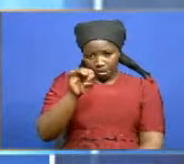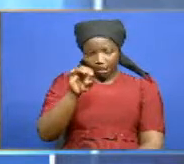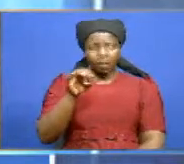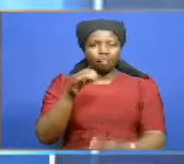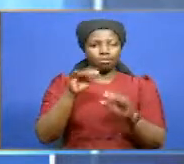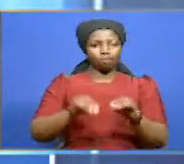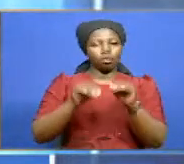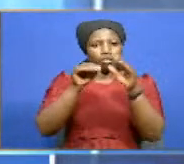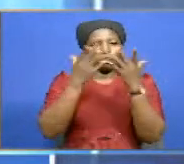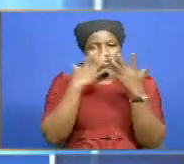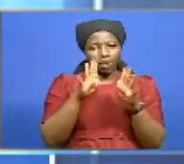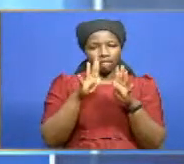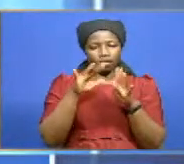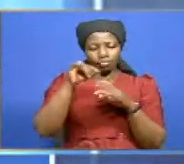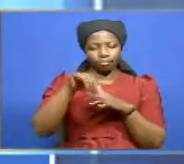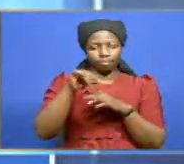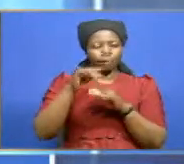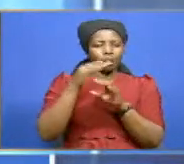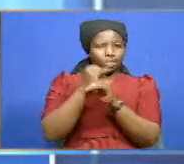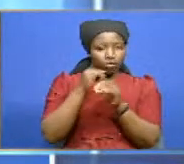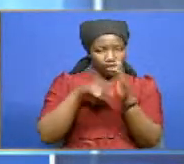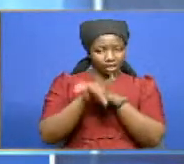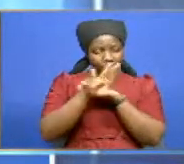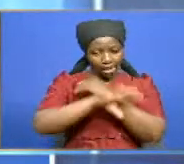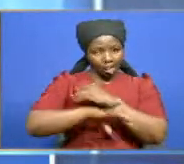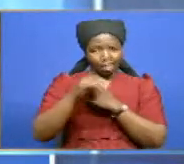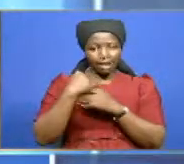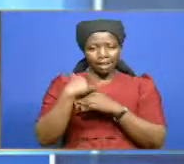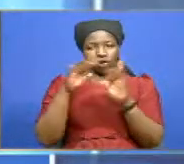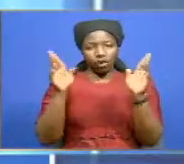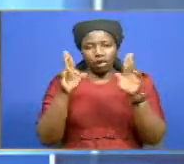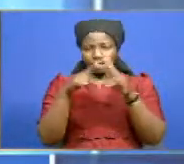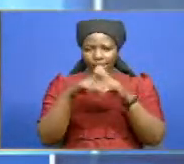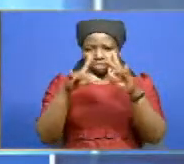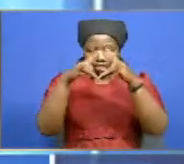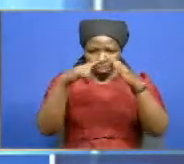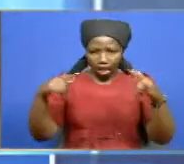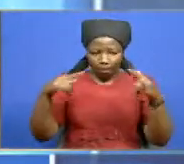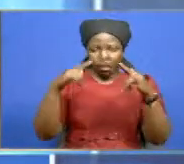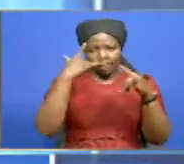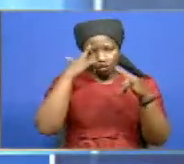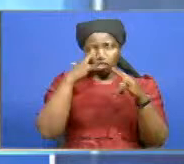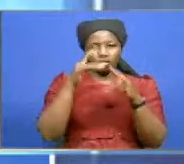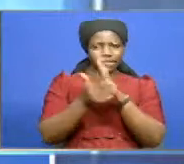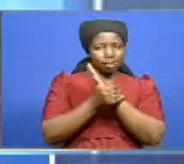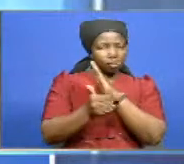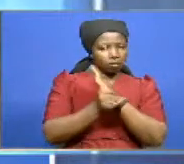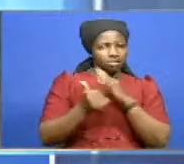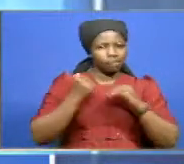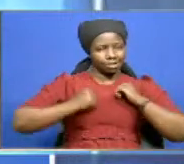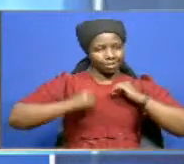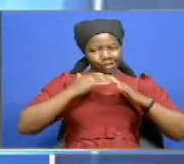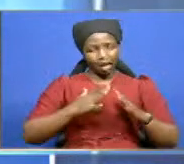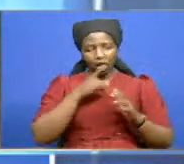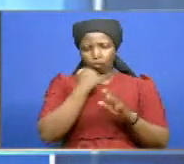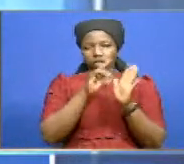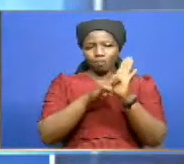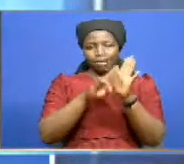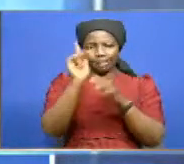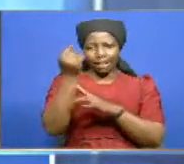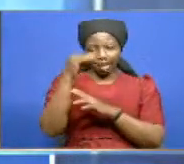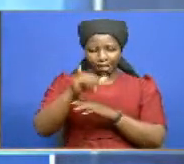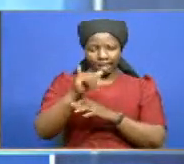nchini lilikuwa tayari limeanzisha kambi ya wanariadha maarufu ambao wangewakilisha Kenya katika kipute hicho. Timu ya